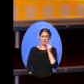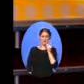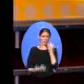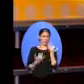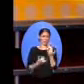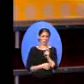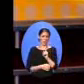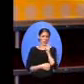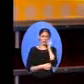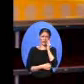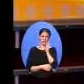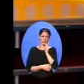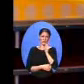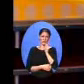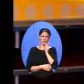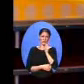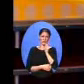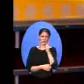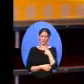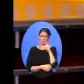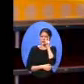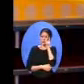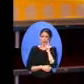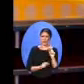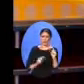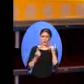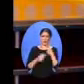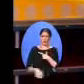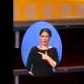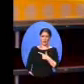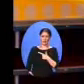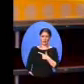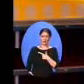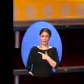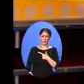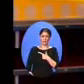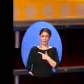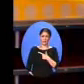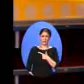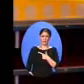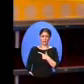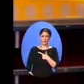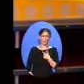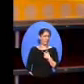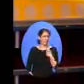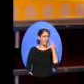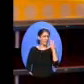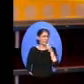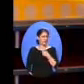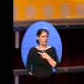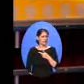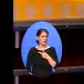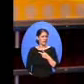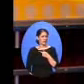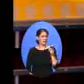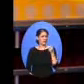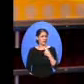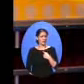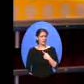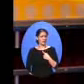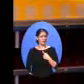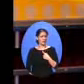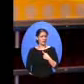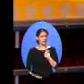מהם, אני לא יודע מה קורה לי. אני לא הבנתי. כשהוא אמר לי